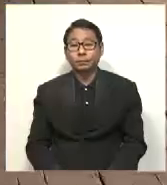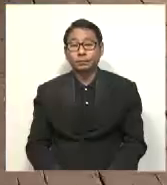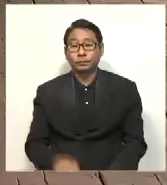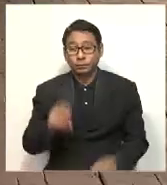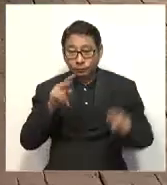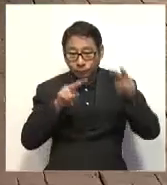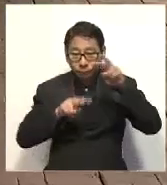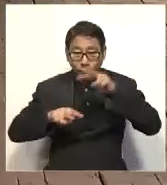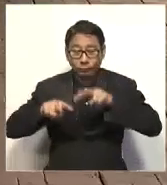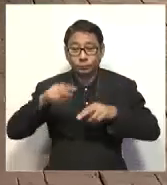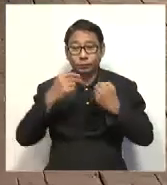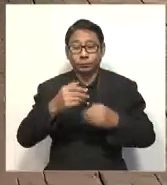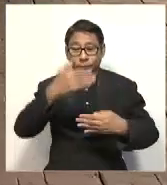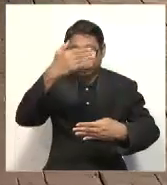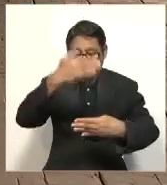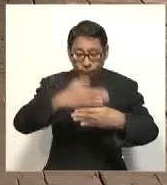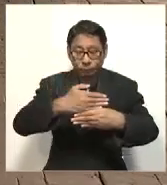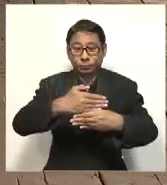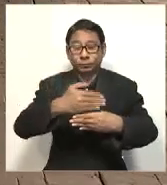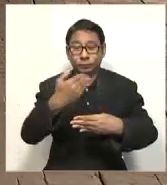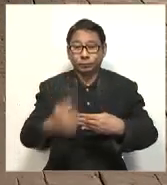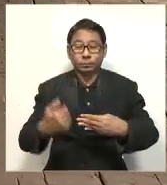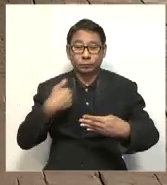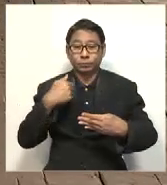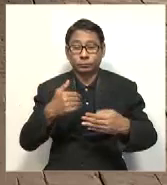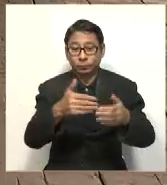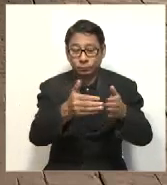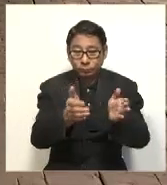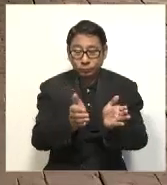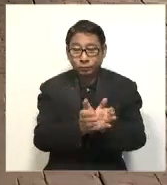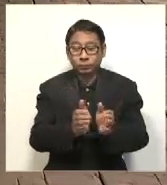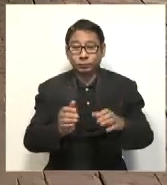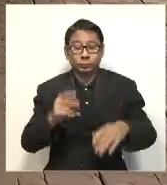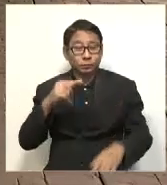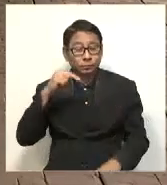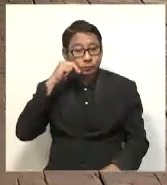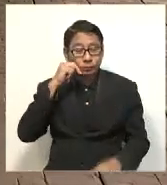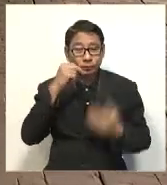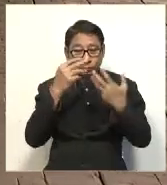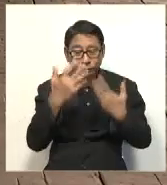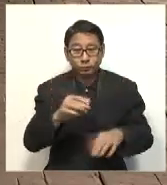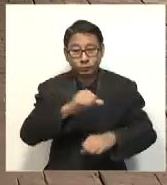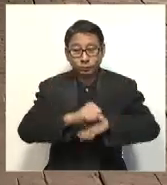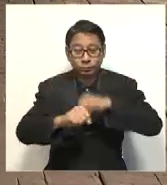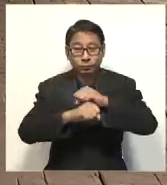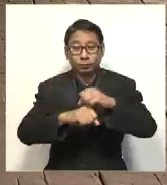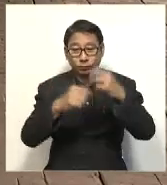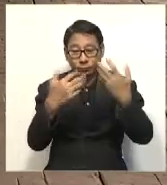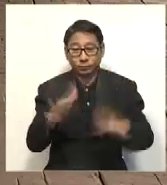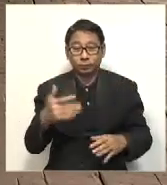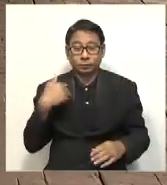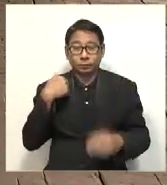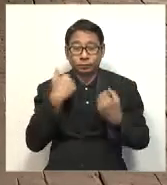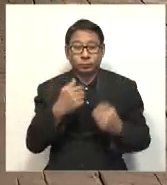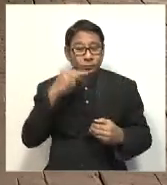ดูศักยภาพของบานพับได้ที่กว้านพะเยาไปแล้วนะคะแต่แน่นอนค่ะบานพับได้ที่มีการก่อสร้างแบบนี้จะทำให้ในพื้